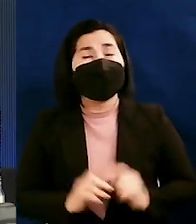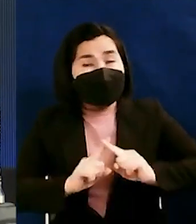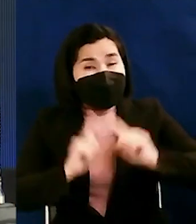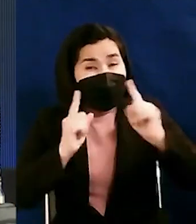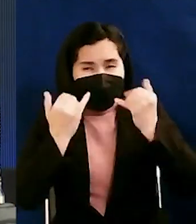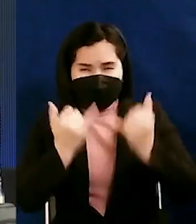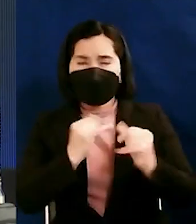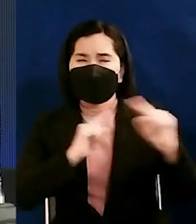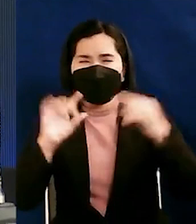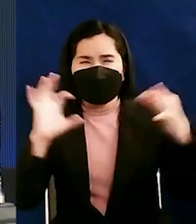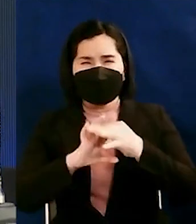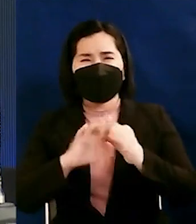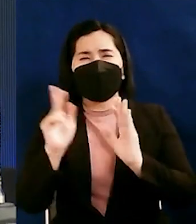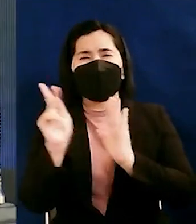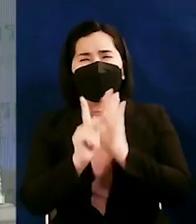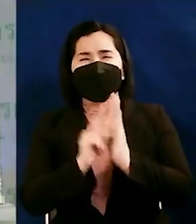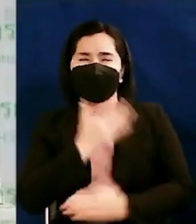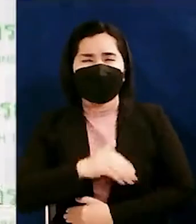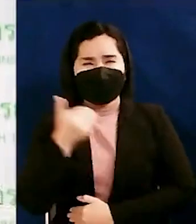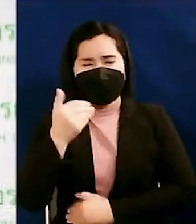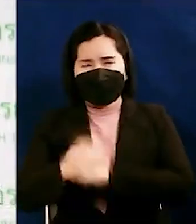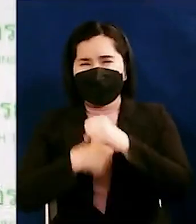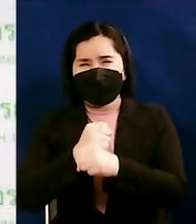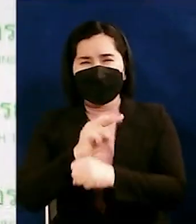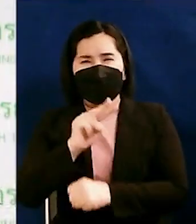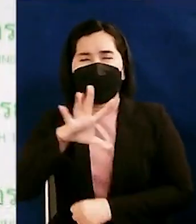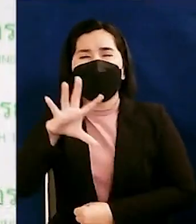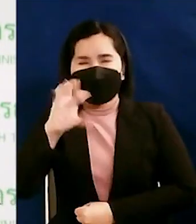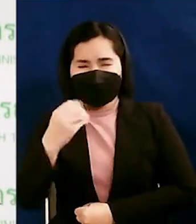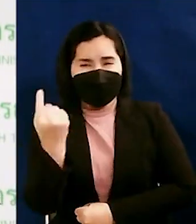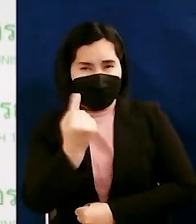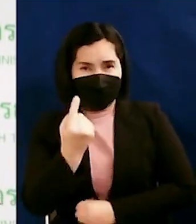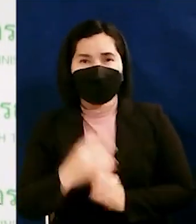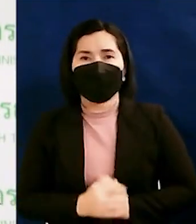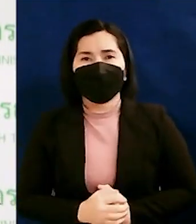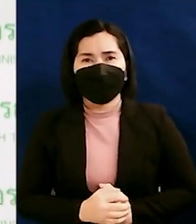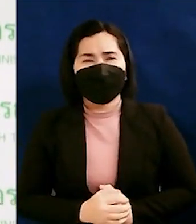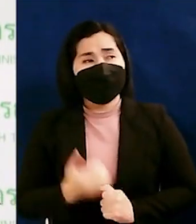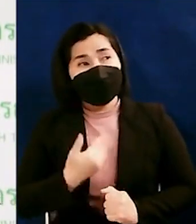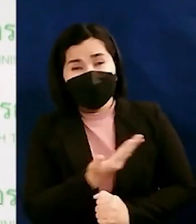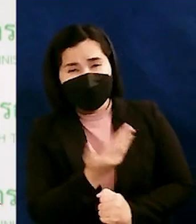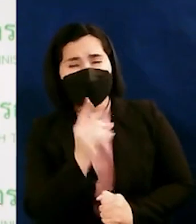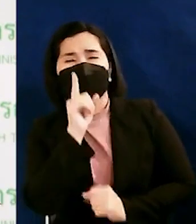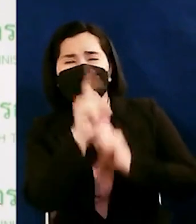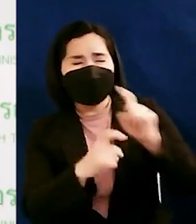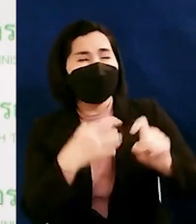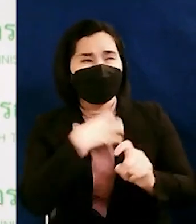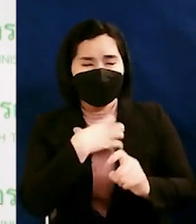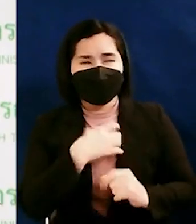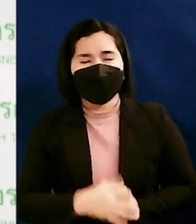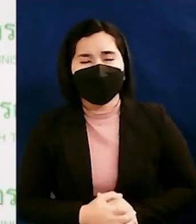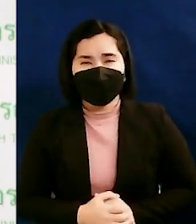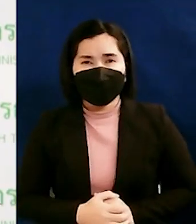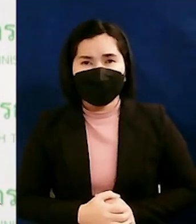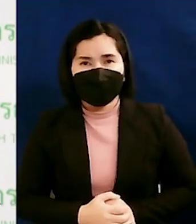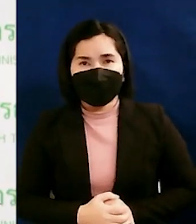ศ. 2550ครับ ค่ะขอบพระคุณนะคะก็มีท่านสื่อมวลชนฝากคำถามมาค่ะต้